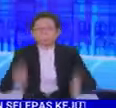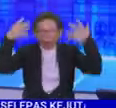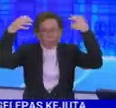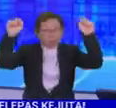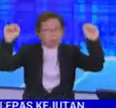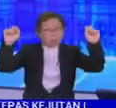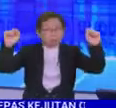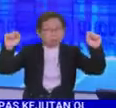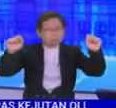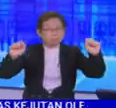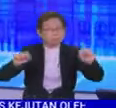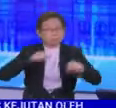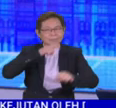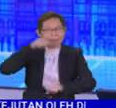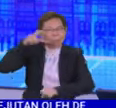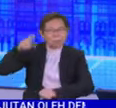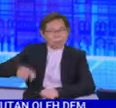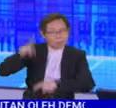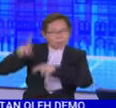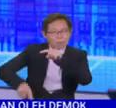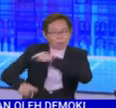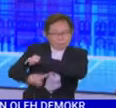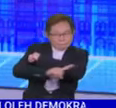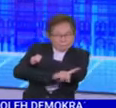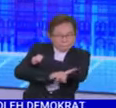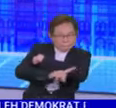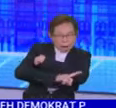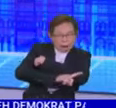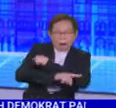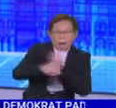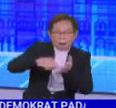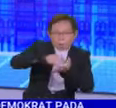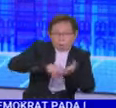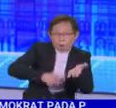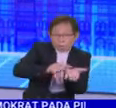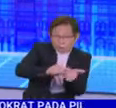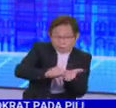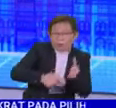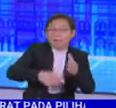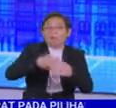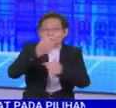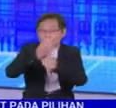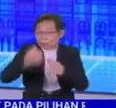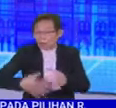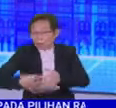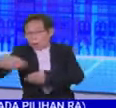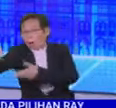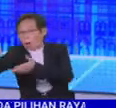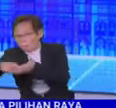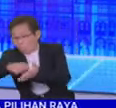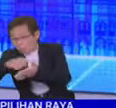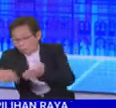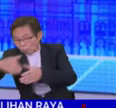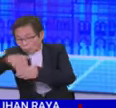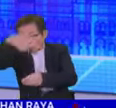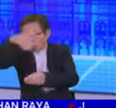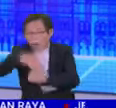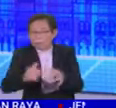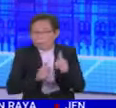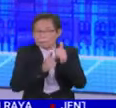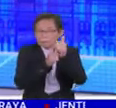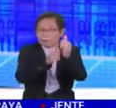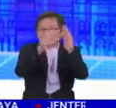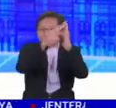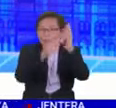Majikan tidak dibenar mengenakan sebarang penalti atau memotong gaji pekerja yang keluar mengundi. Kebenaran itu selaras peruntukan di